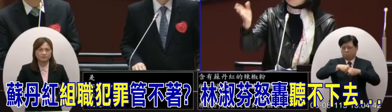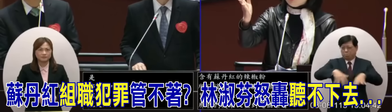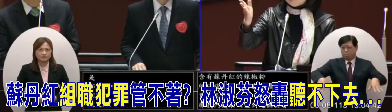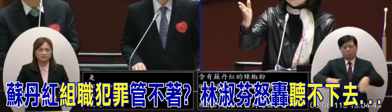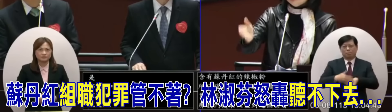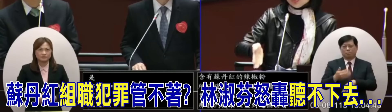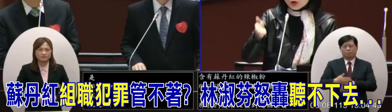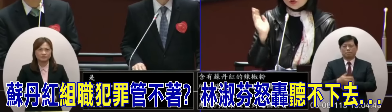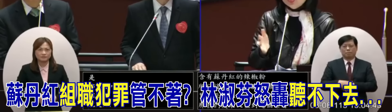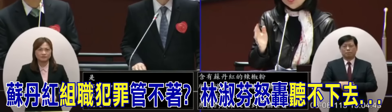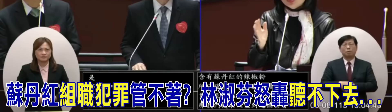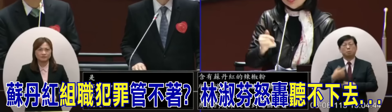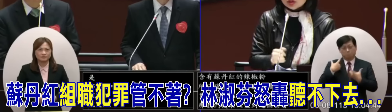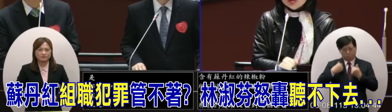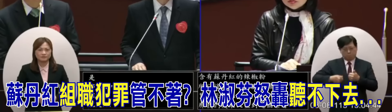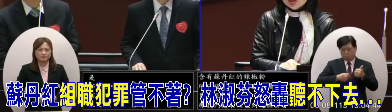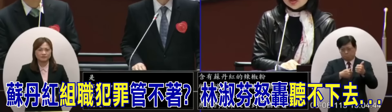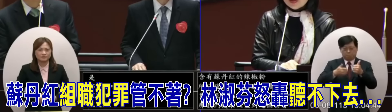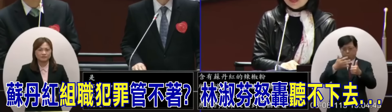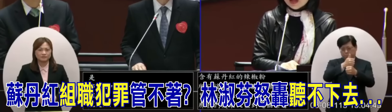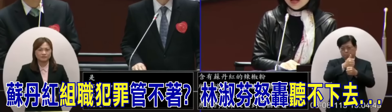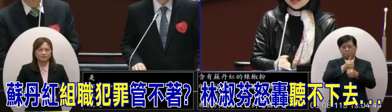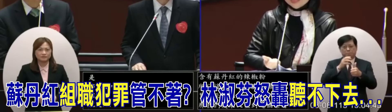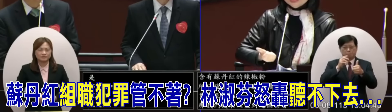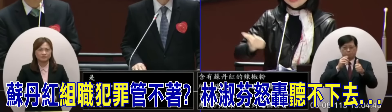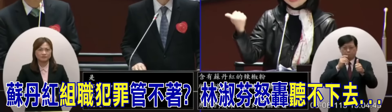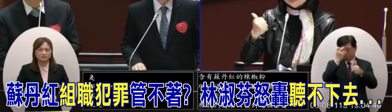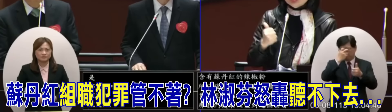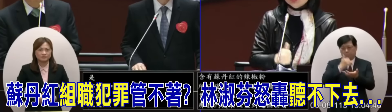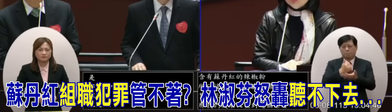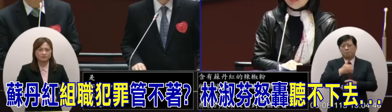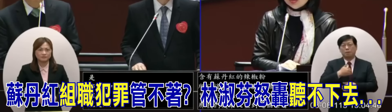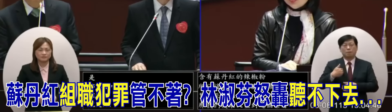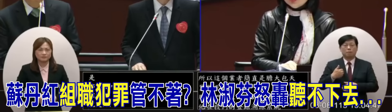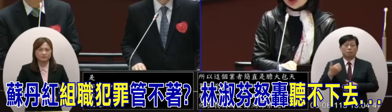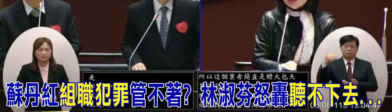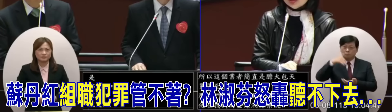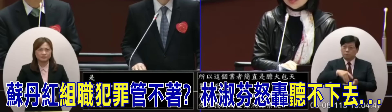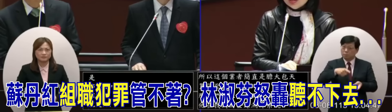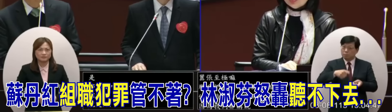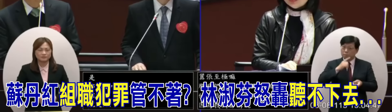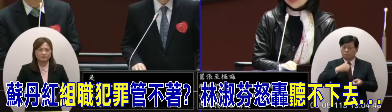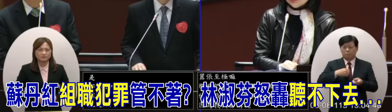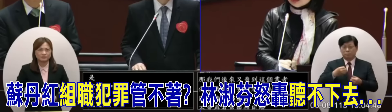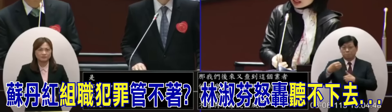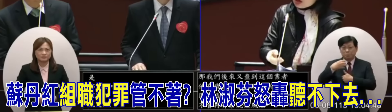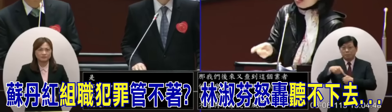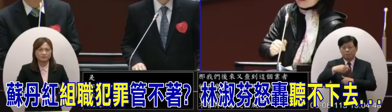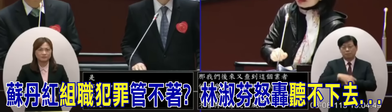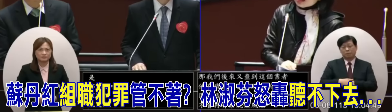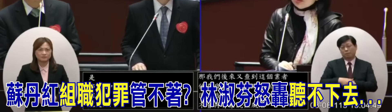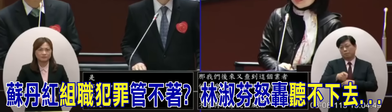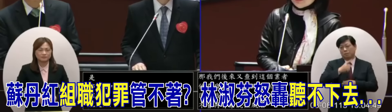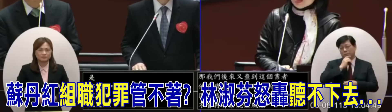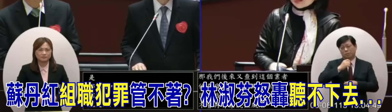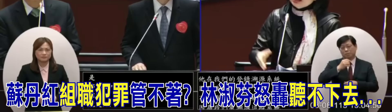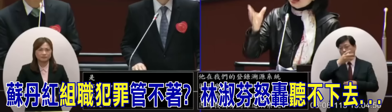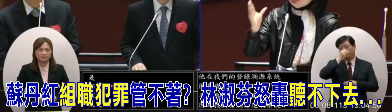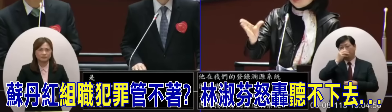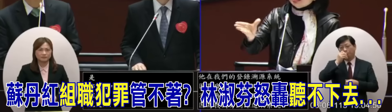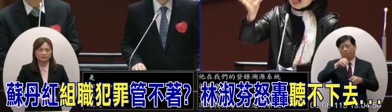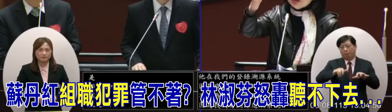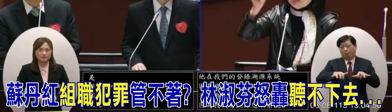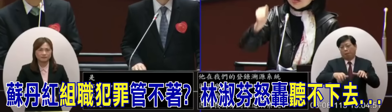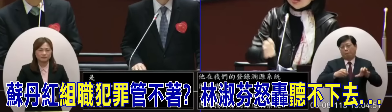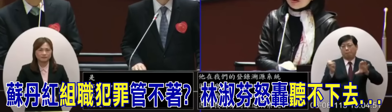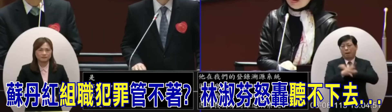险了，因为我们有溯源追踪系统。这个事件告诉我们，溯源追踪系统呢，移动欧北登录，它